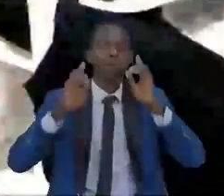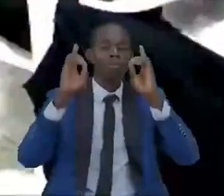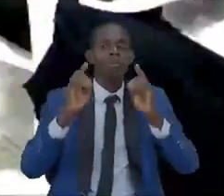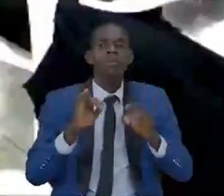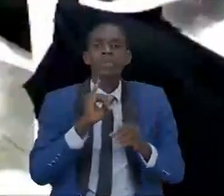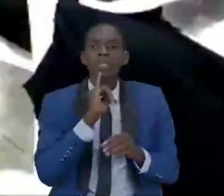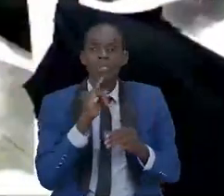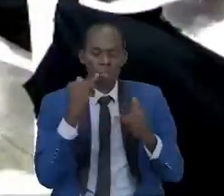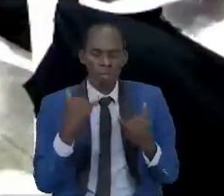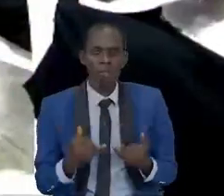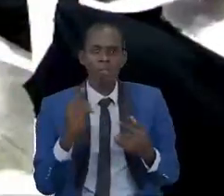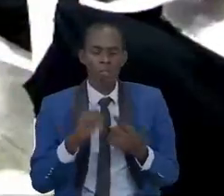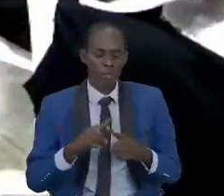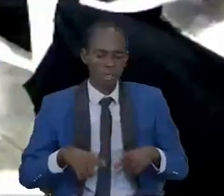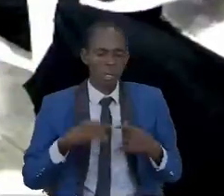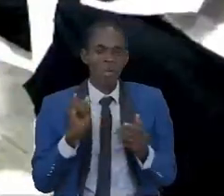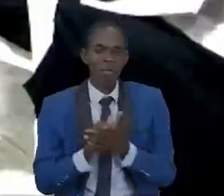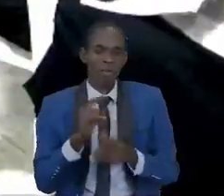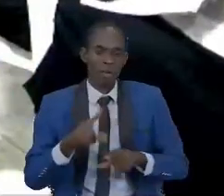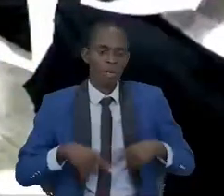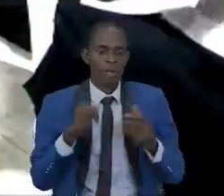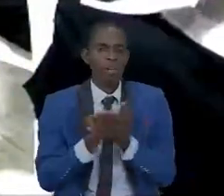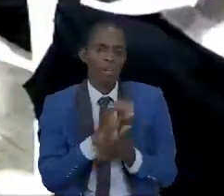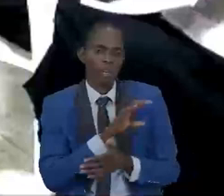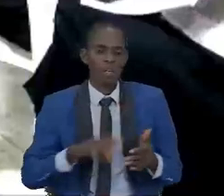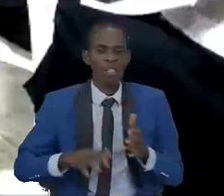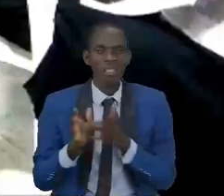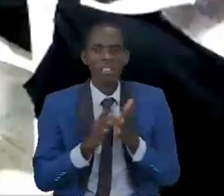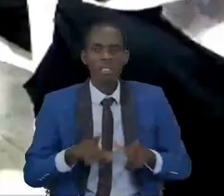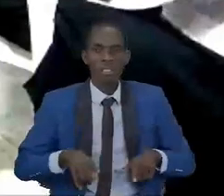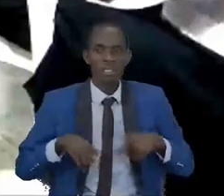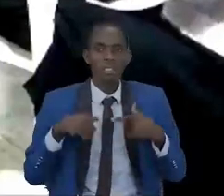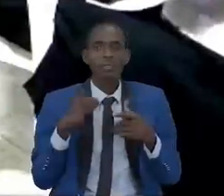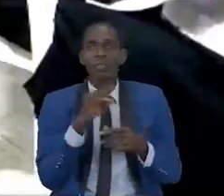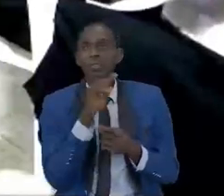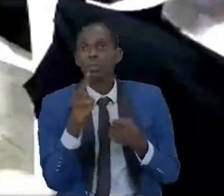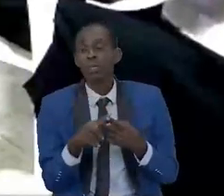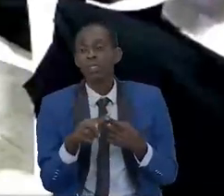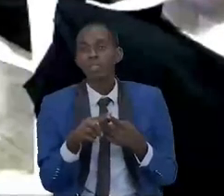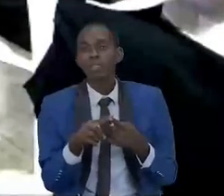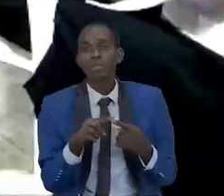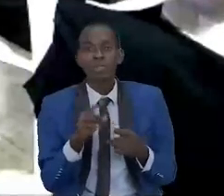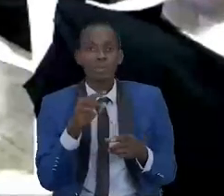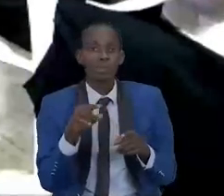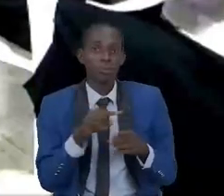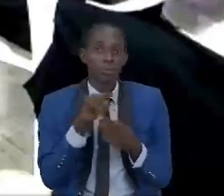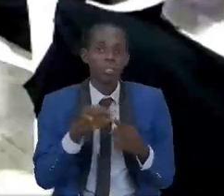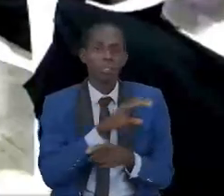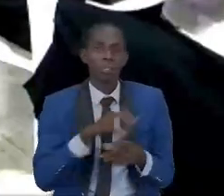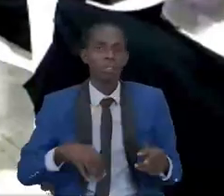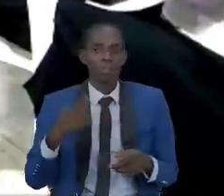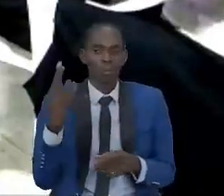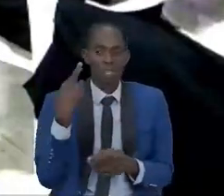mains que maintenant vous menez la vie que Christ aurait mené c'est Chris était ici sur terre aujourd'hui